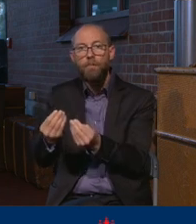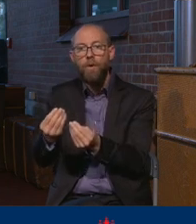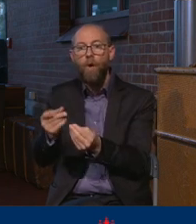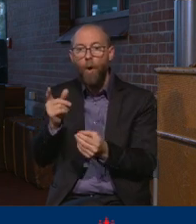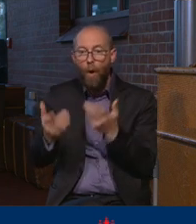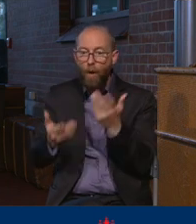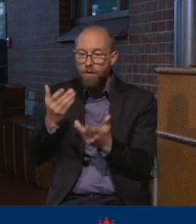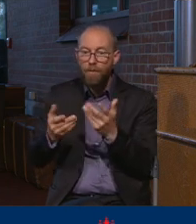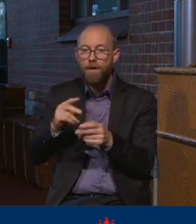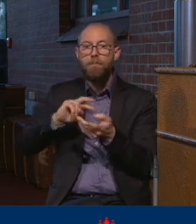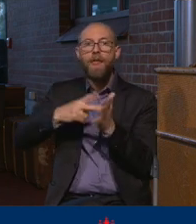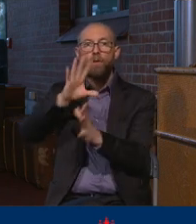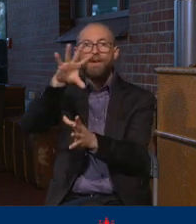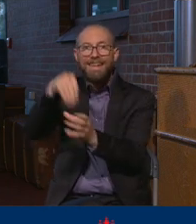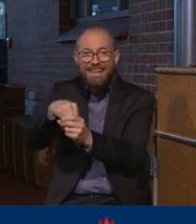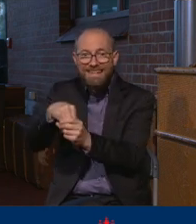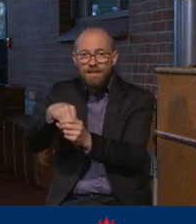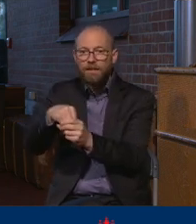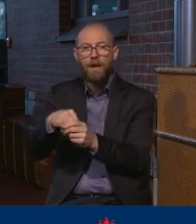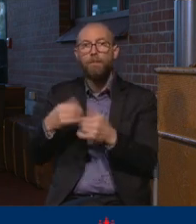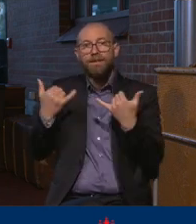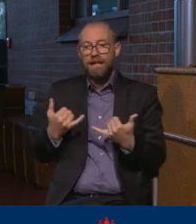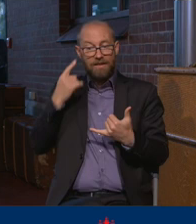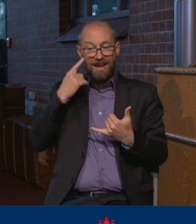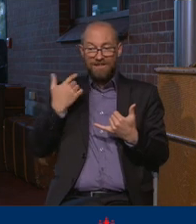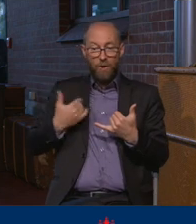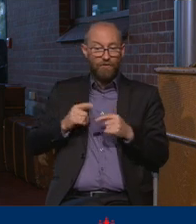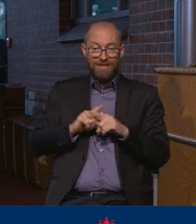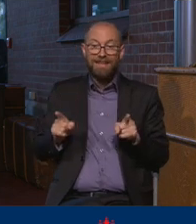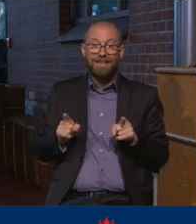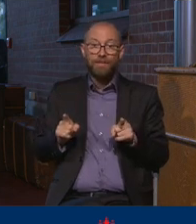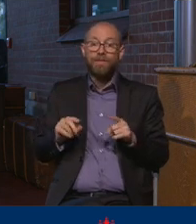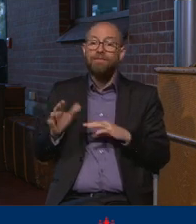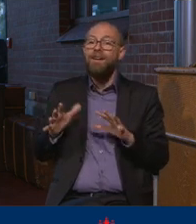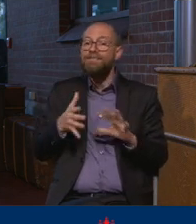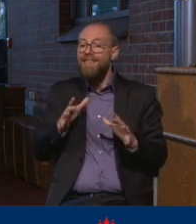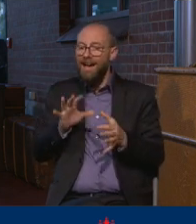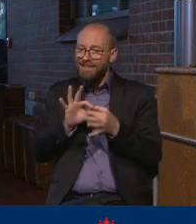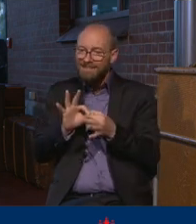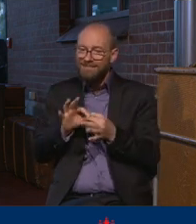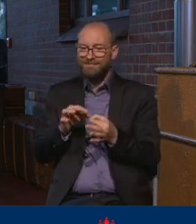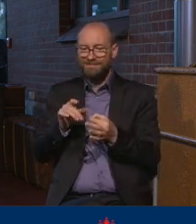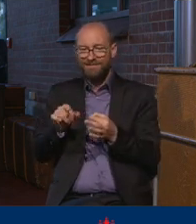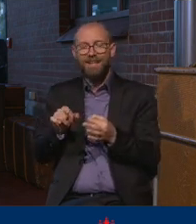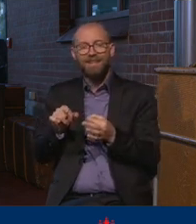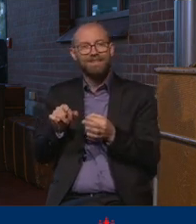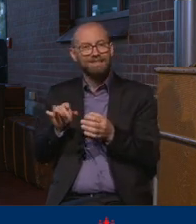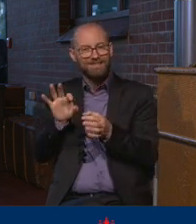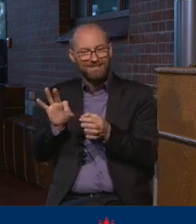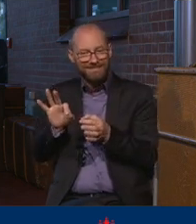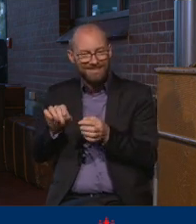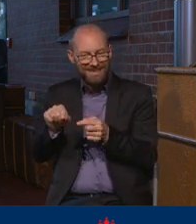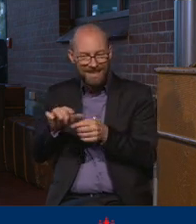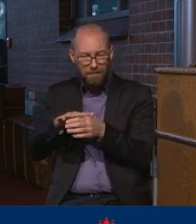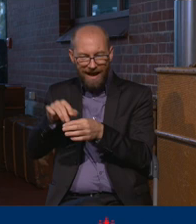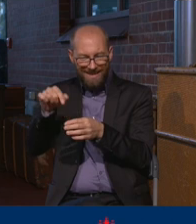wir wissen es zum teil noch gar nicht diejenigen die betroffen sein könnten wir wollen natürlich auch eine antwort haben